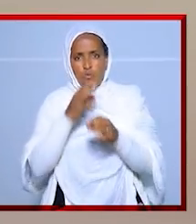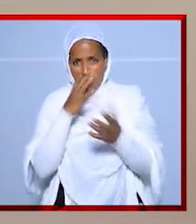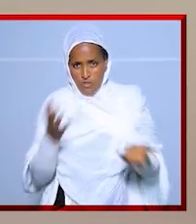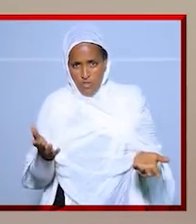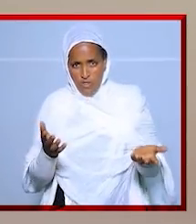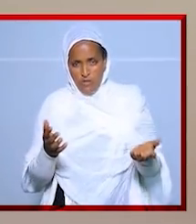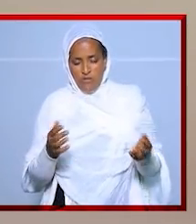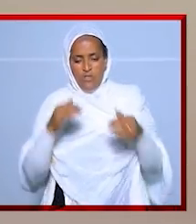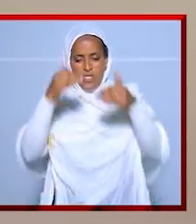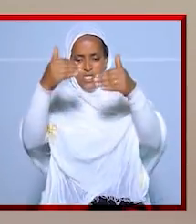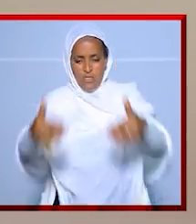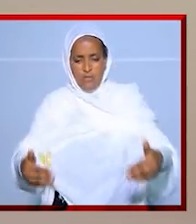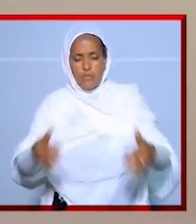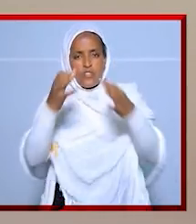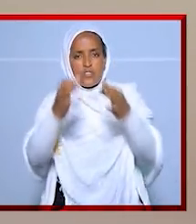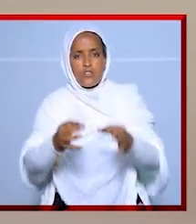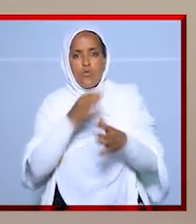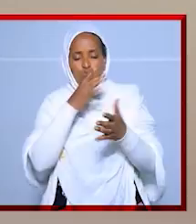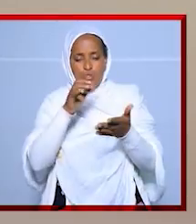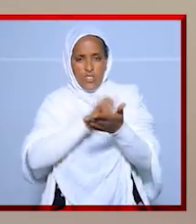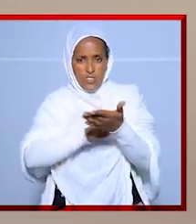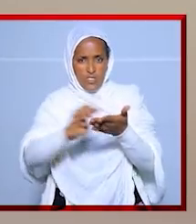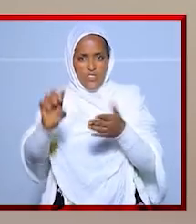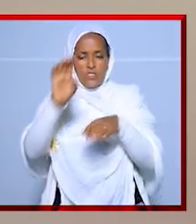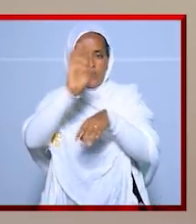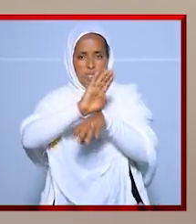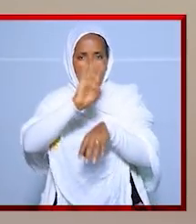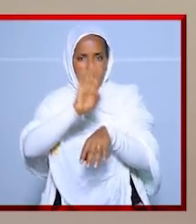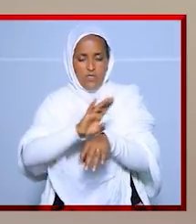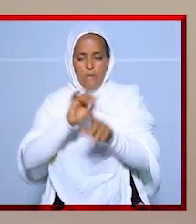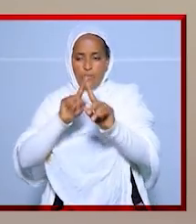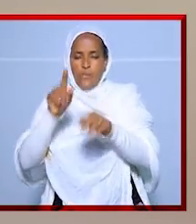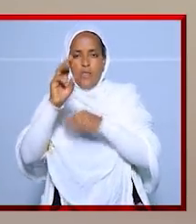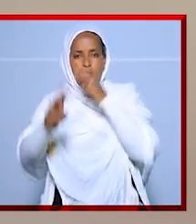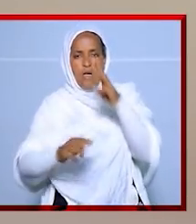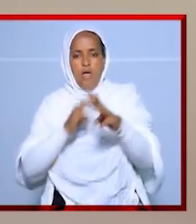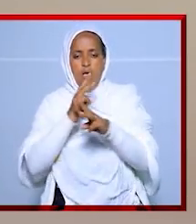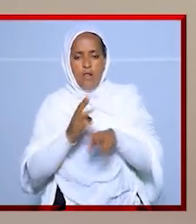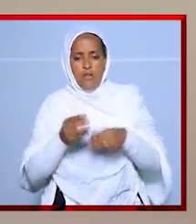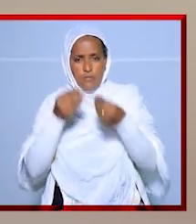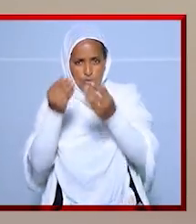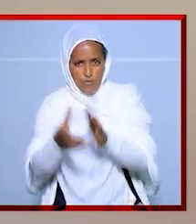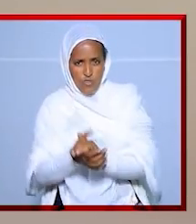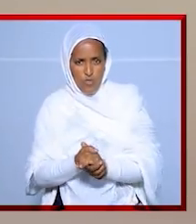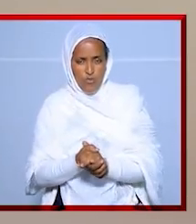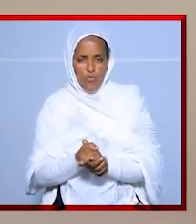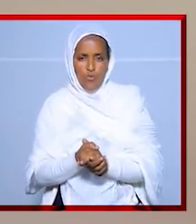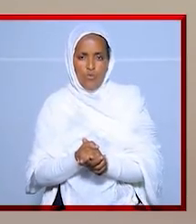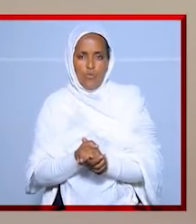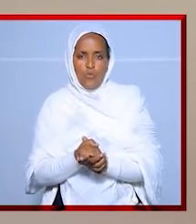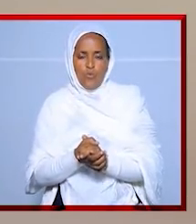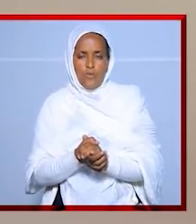ሳይወስናት፣ ድንበር ሳይወስናት ቅድስት ቤተክርስቲያን በተለይ ለዓለም የምትሰጠው